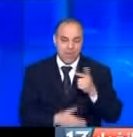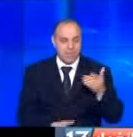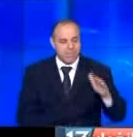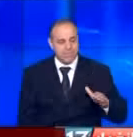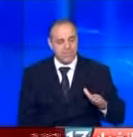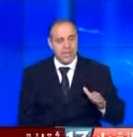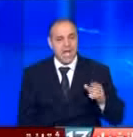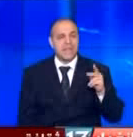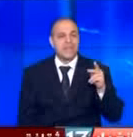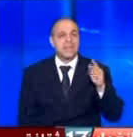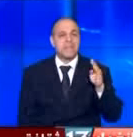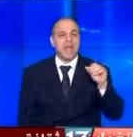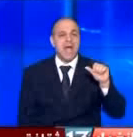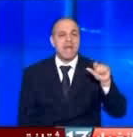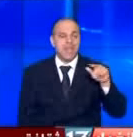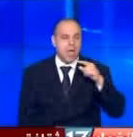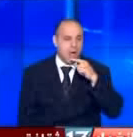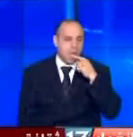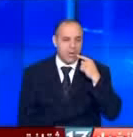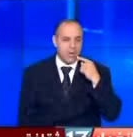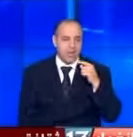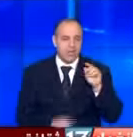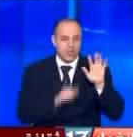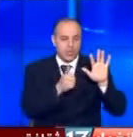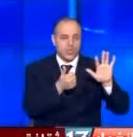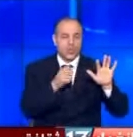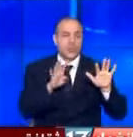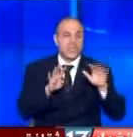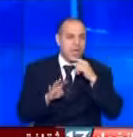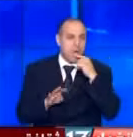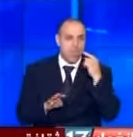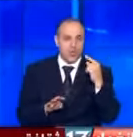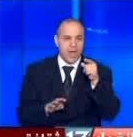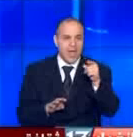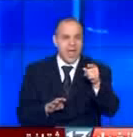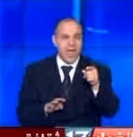حسن أخلاقكم. داركم حلوة.